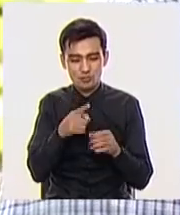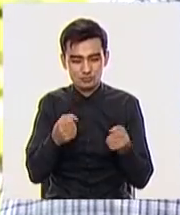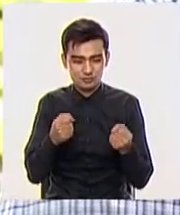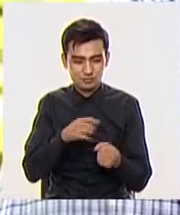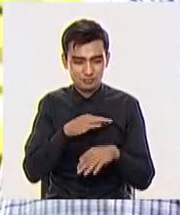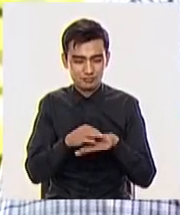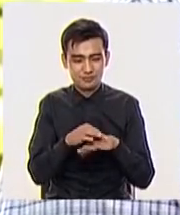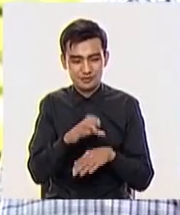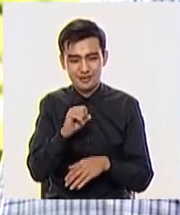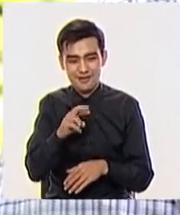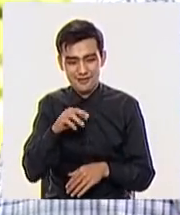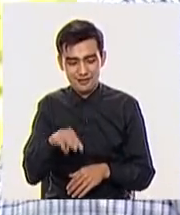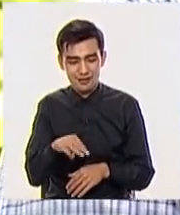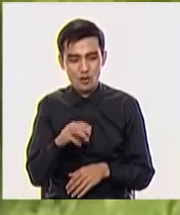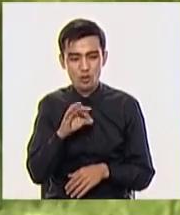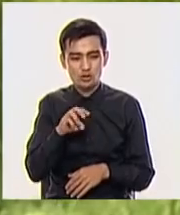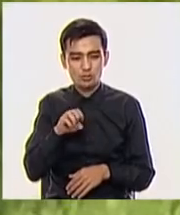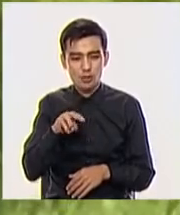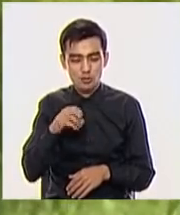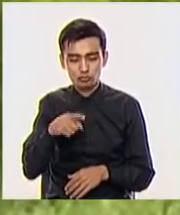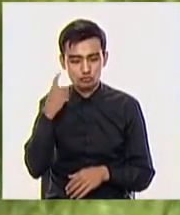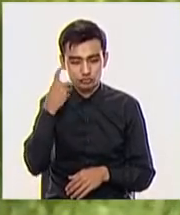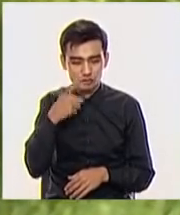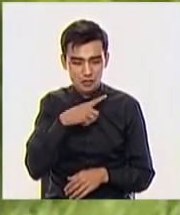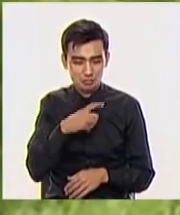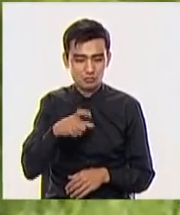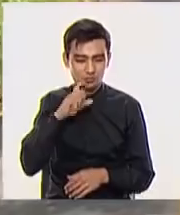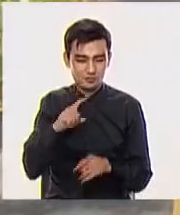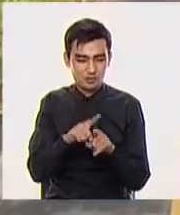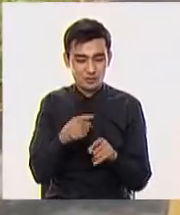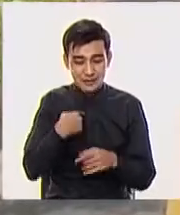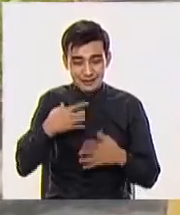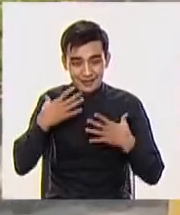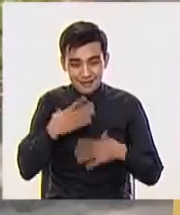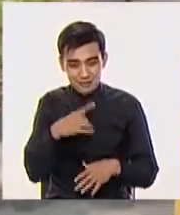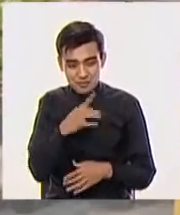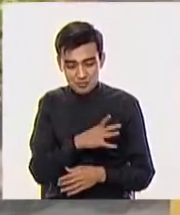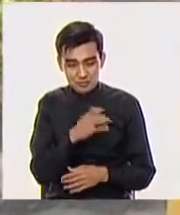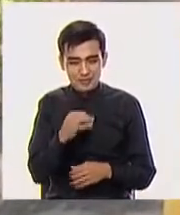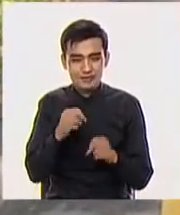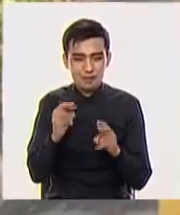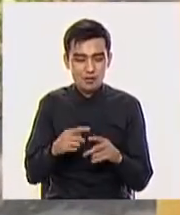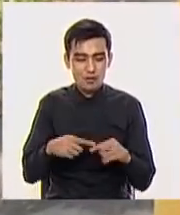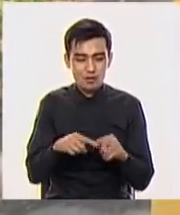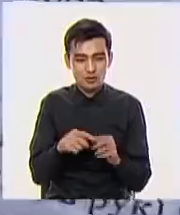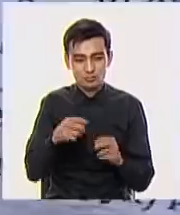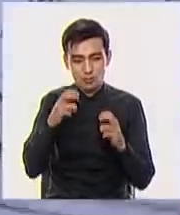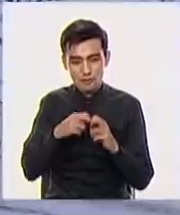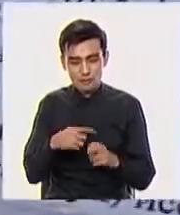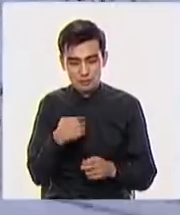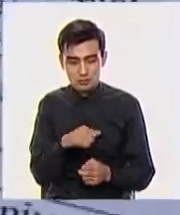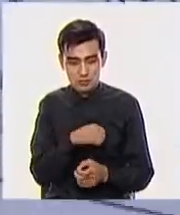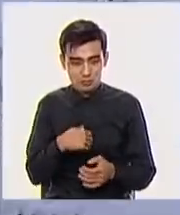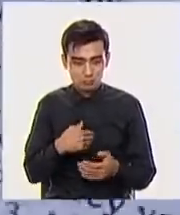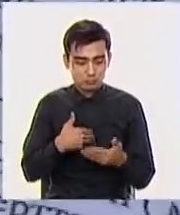Саят Оспановду күтүп турган полиция аны ишимдик ишкендигин күдүккө алыпты. Урттамадым деген ул кызурларга сараптама жасауды өзүм ұсындым